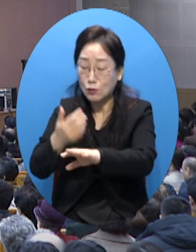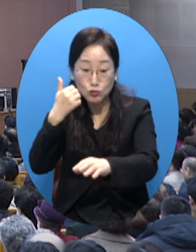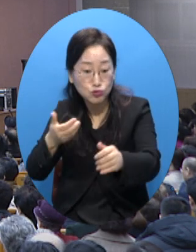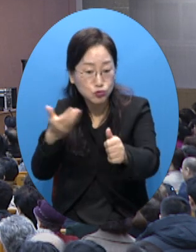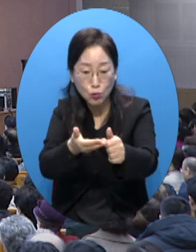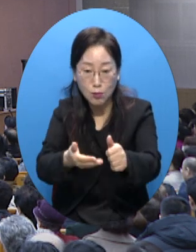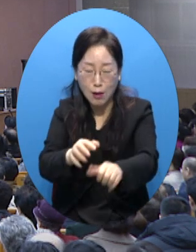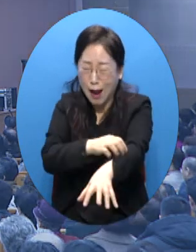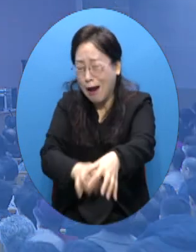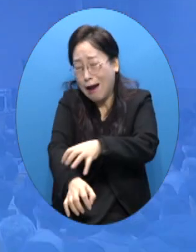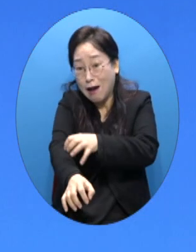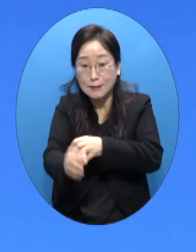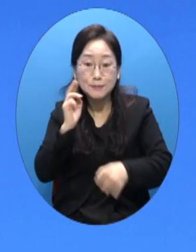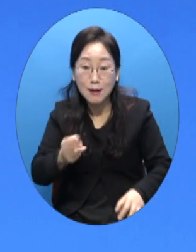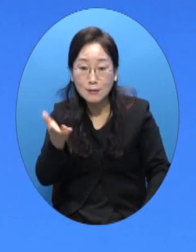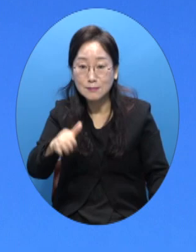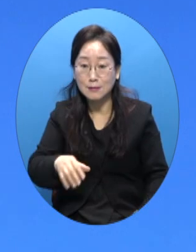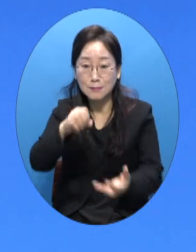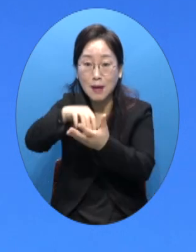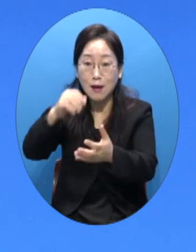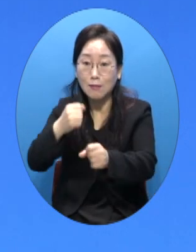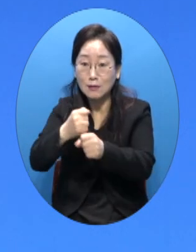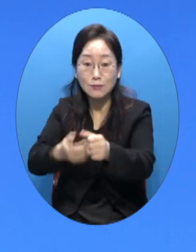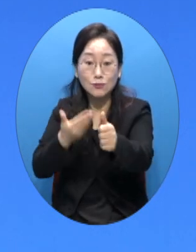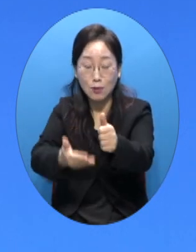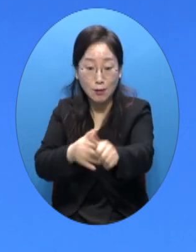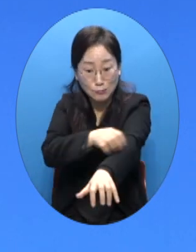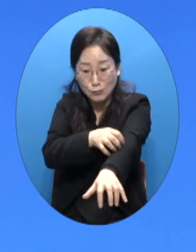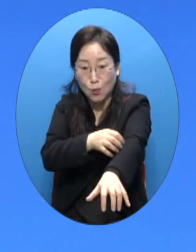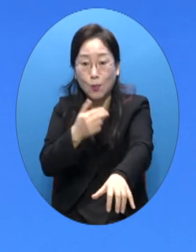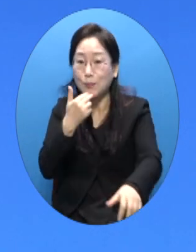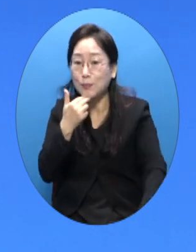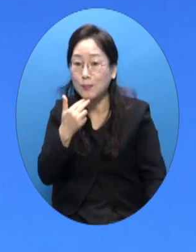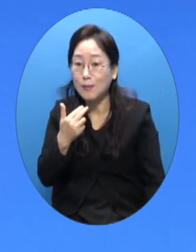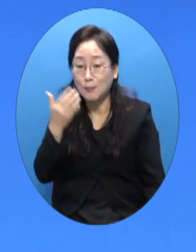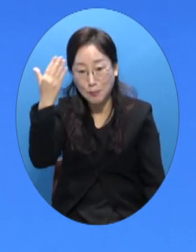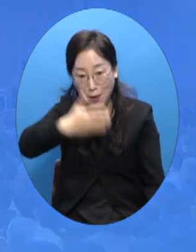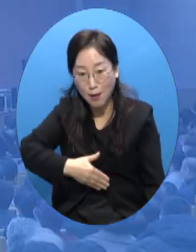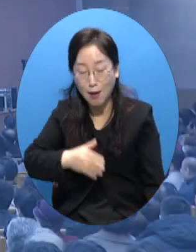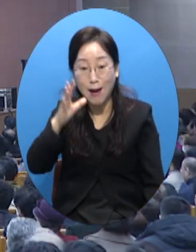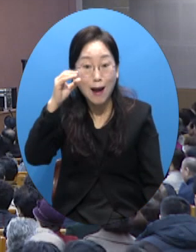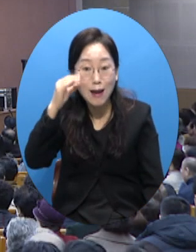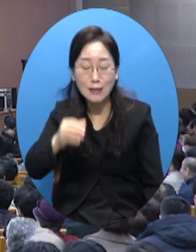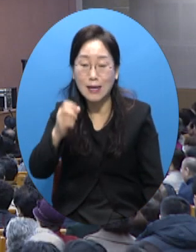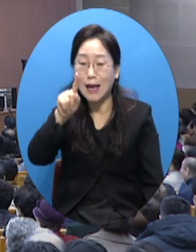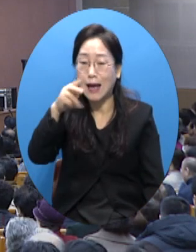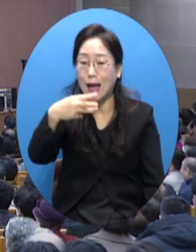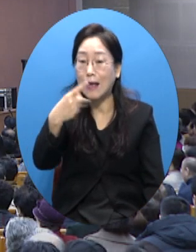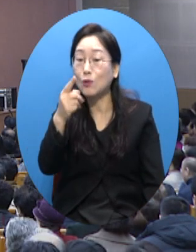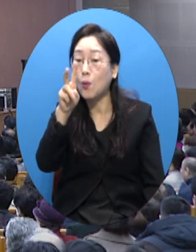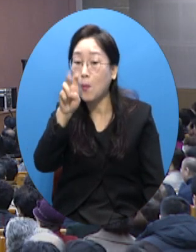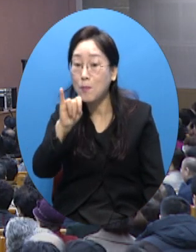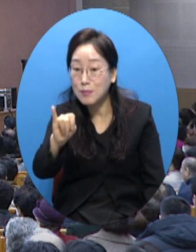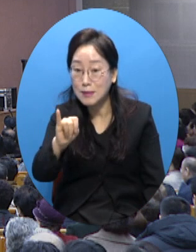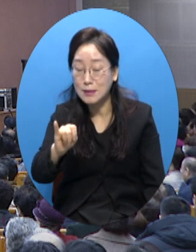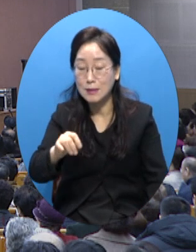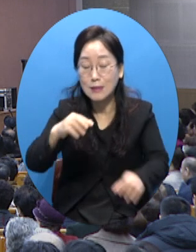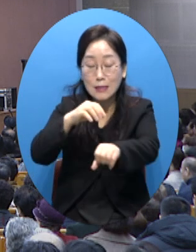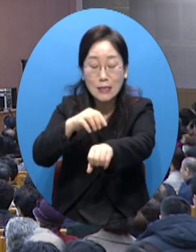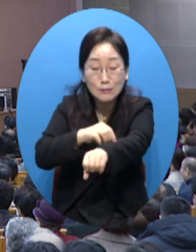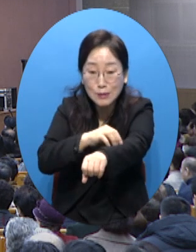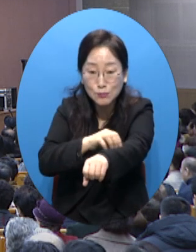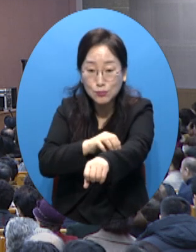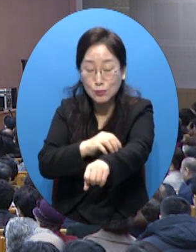아이들이 아들이 그걸 먹고 나서 극지 않게 되고 알레르기 아토피를 비롯한 각종 피부 질함